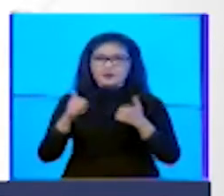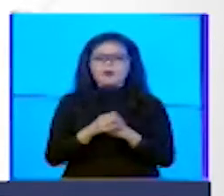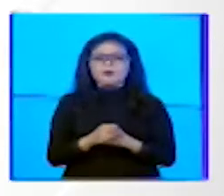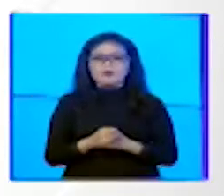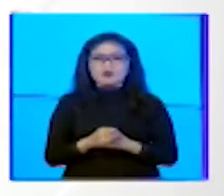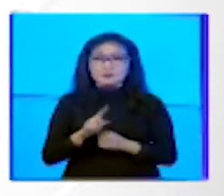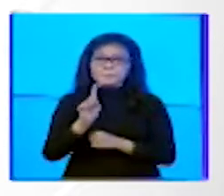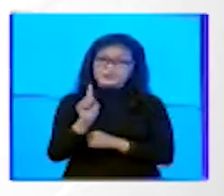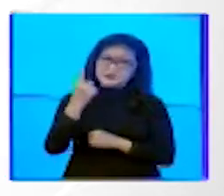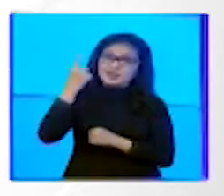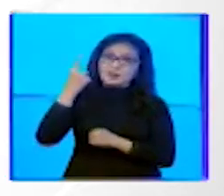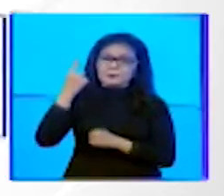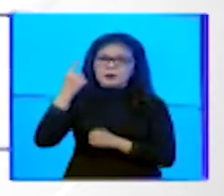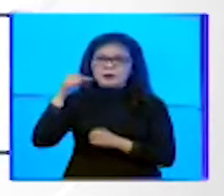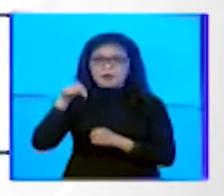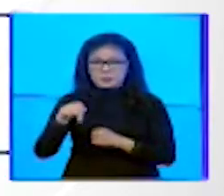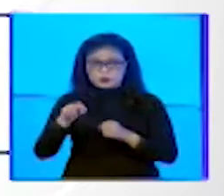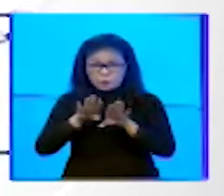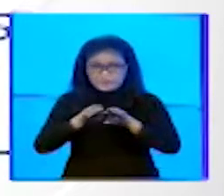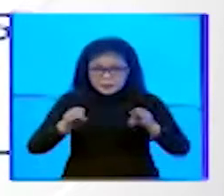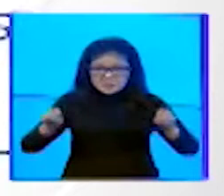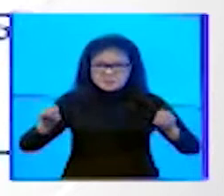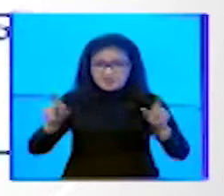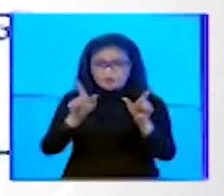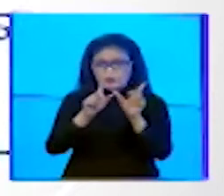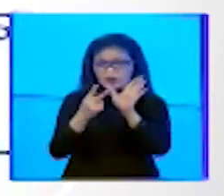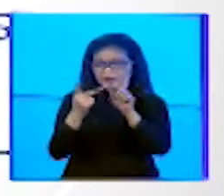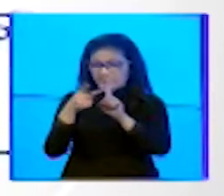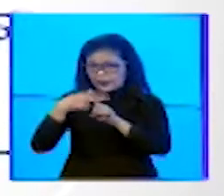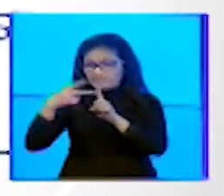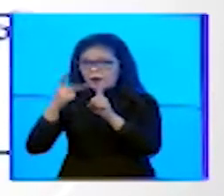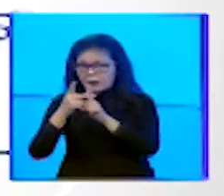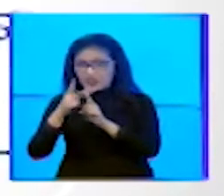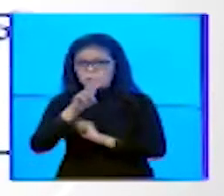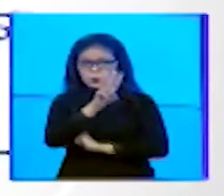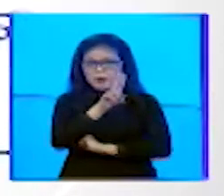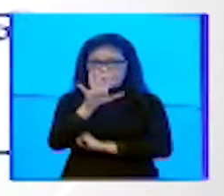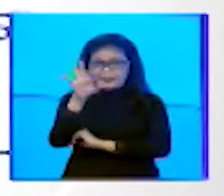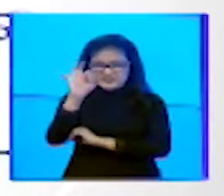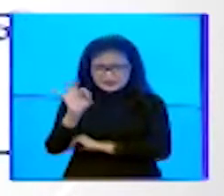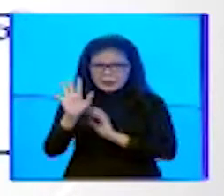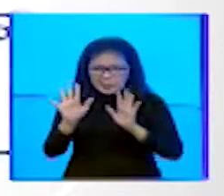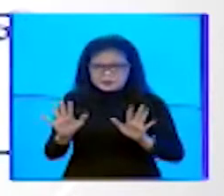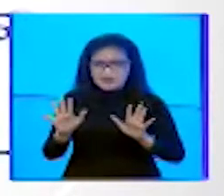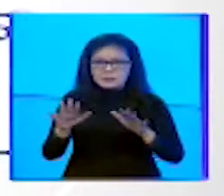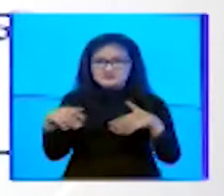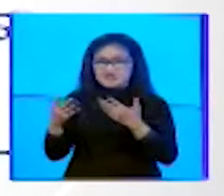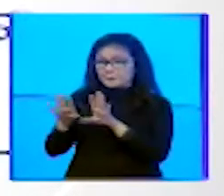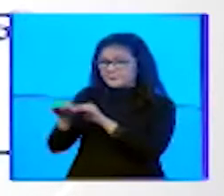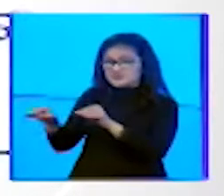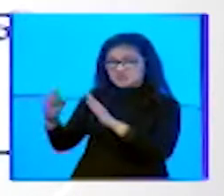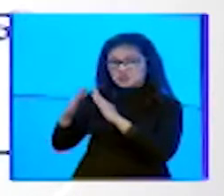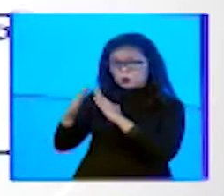Pertama, membatasi bekerja dari kantor atau work from office hanya menjadi 25% dan bekerja dari rumah atau work from home, WFH,